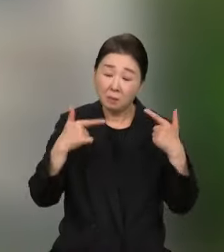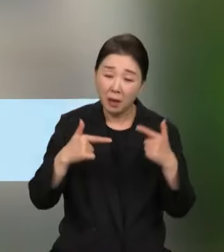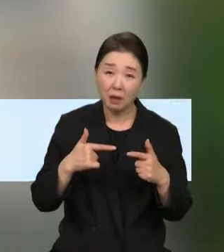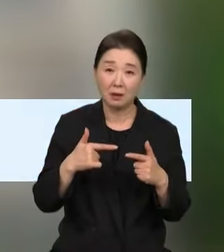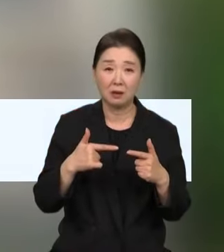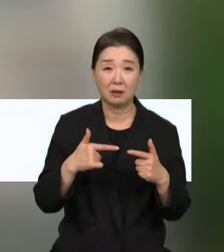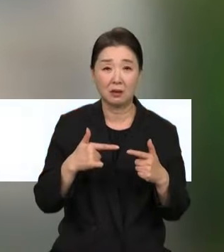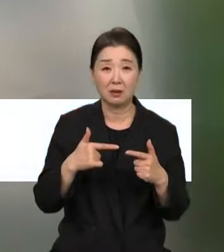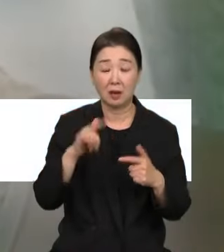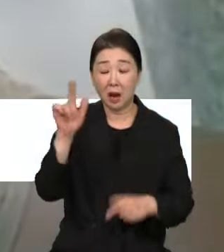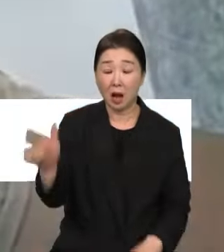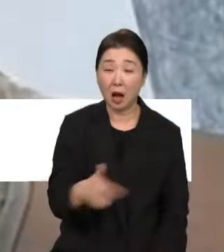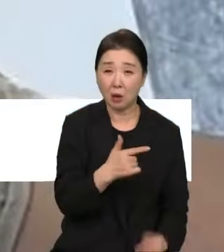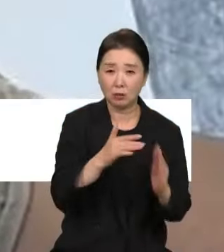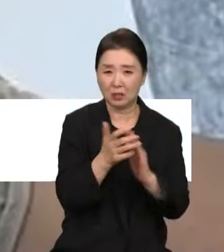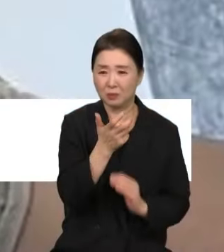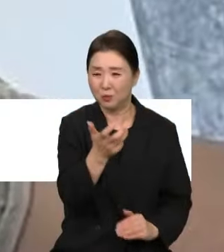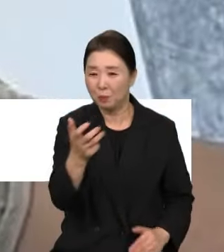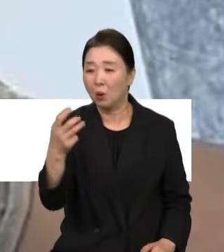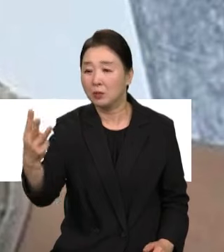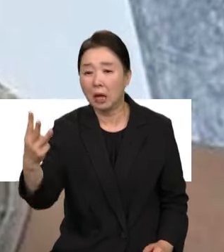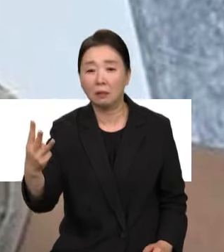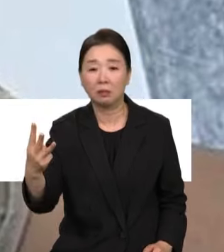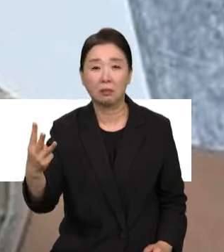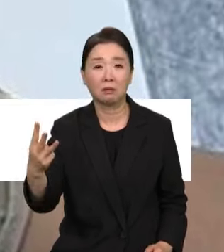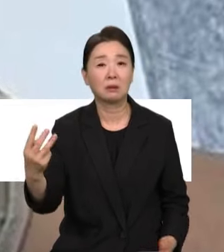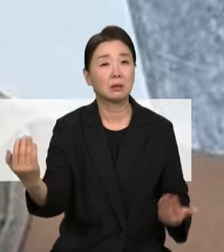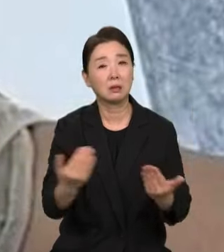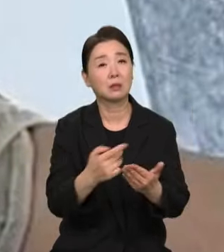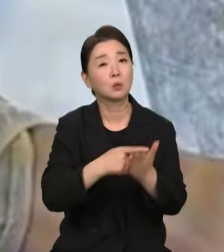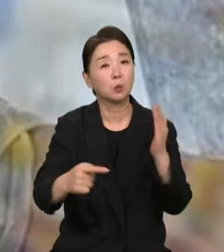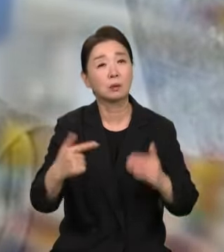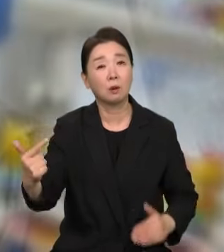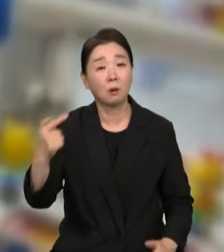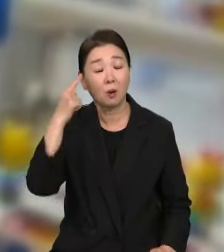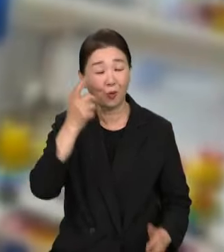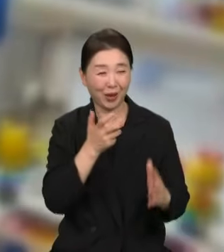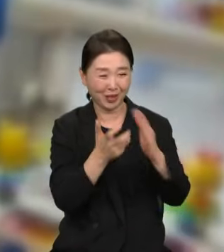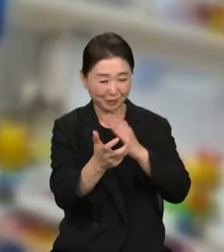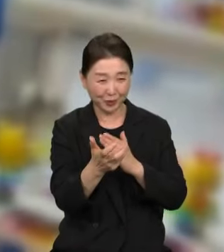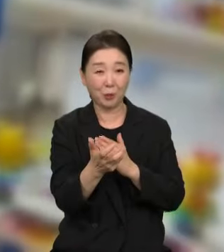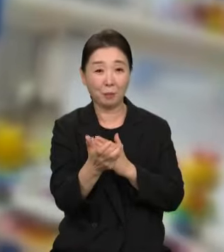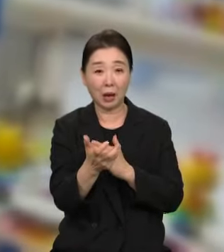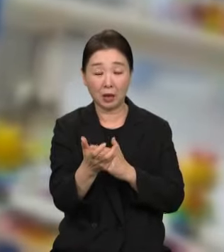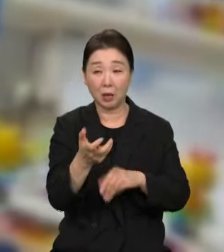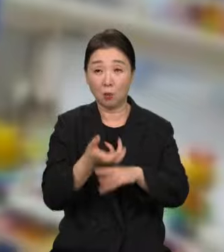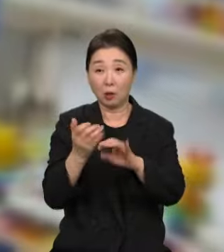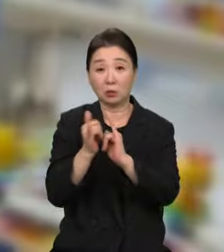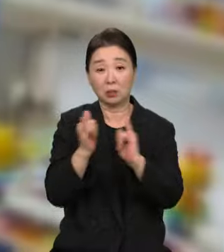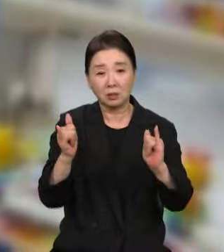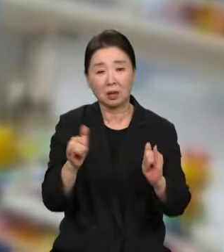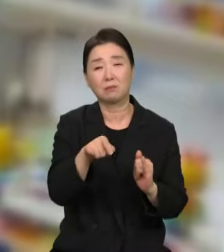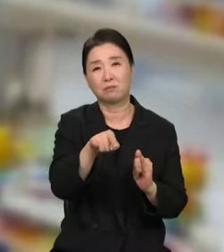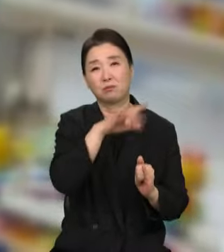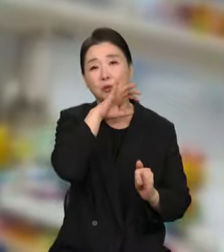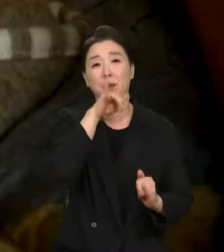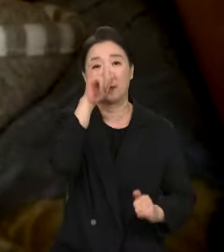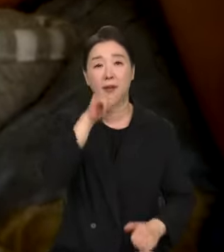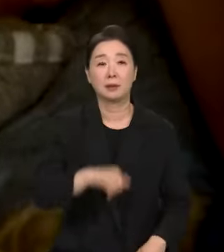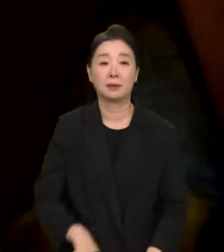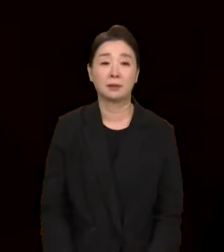집을 옮겨다니며 일하는 것도 손해라고 했습니다 입주로 일하는 기존 외국인 모들이 지적해